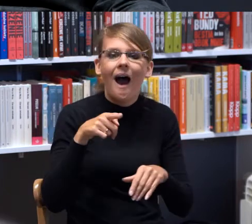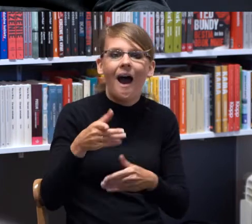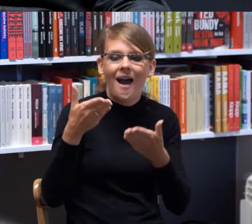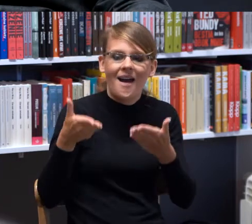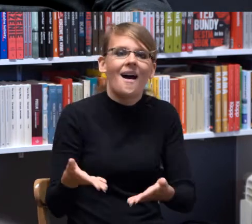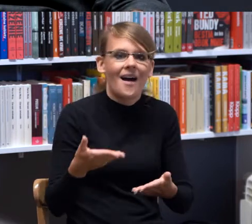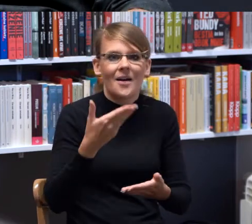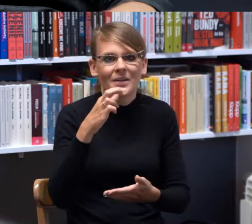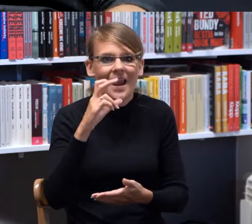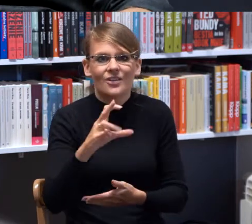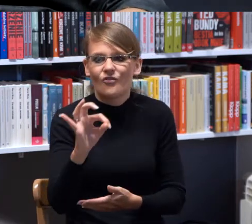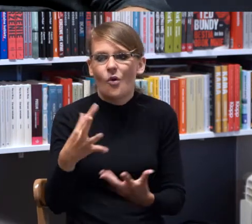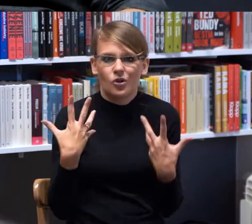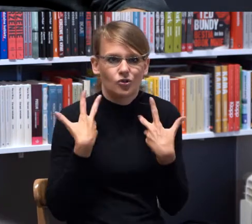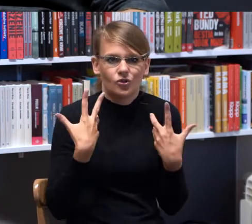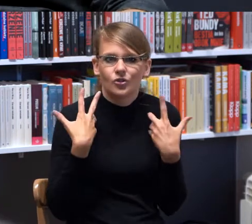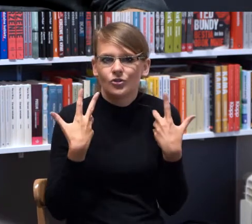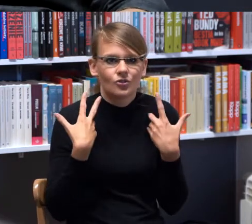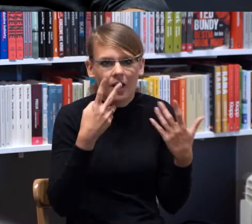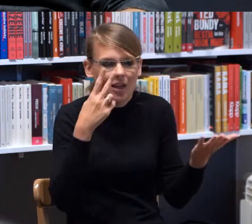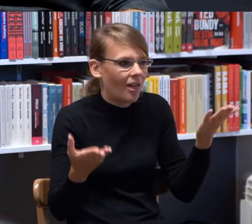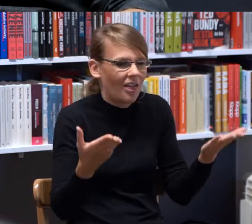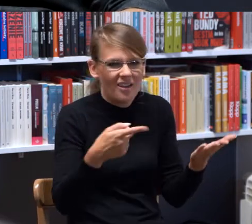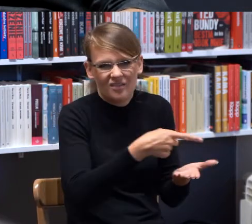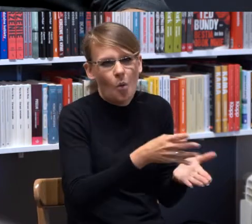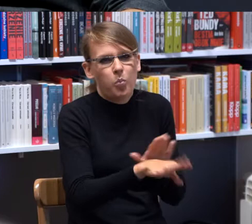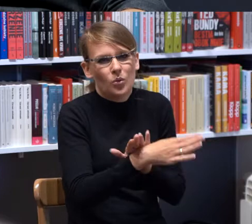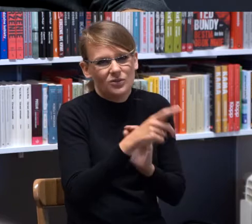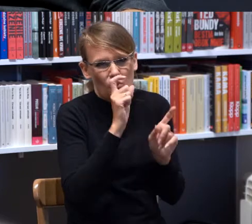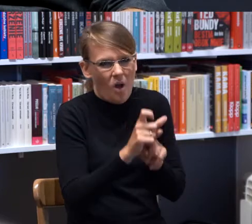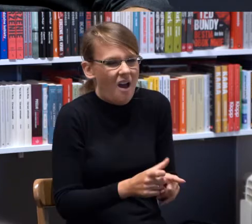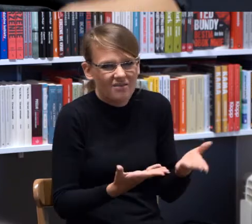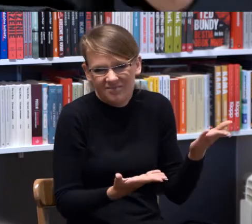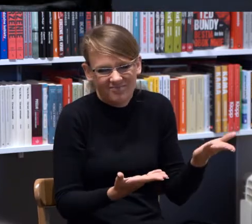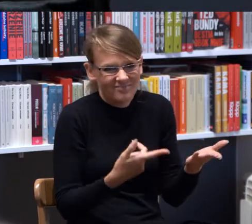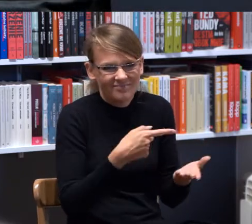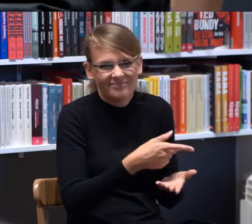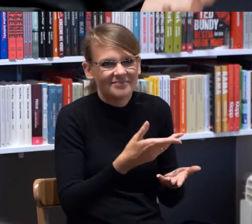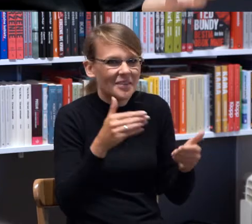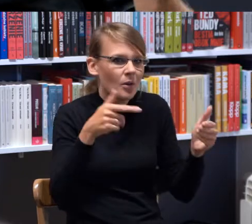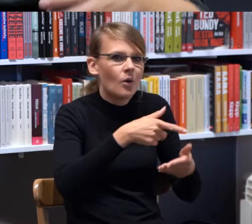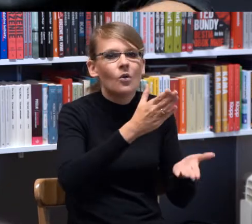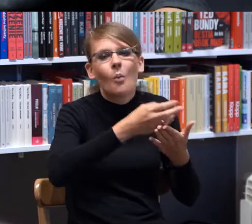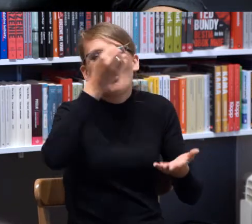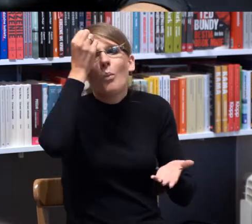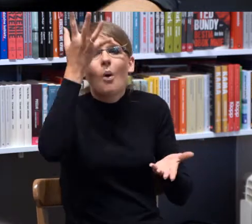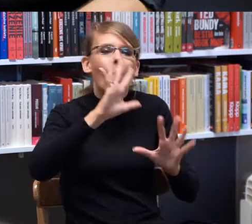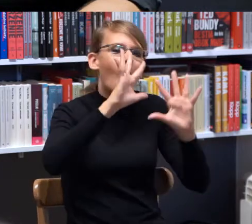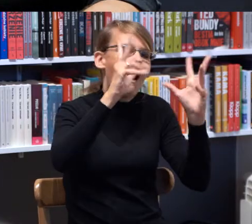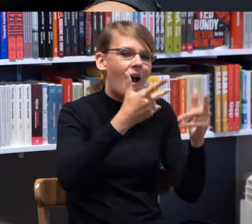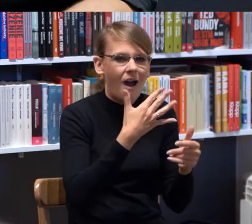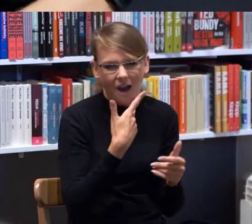mileczkowego życia okazują się jakimś takim pustosłowiem, nie? Albo jakąś taką grandilokwencją. Nie?